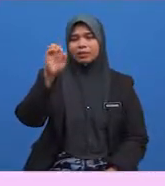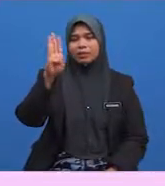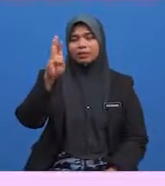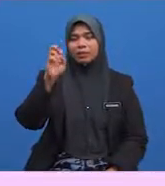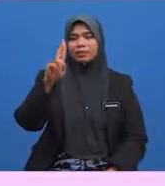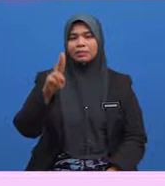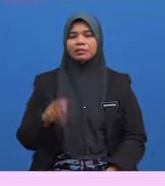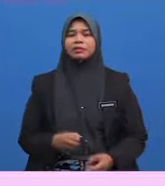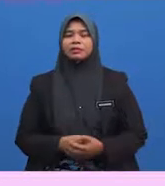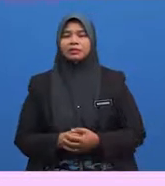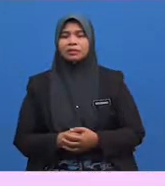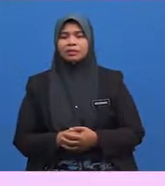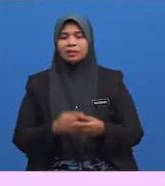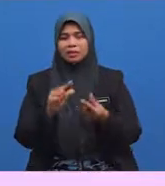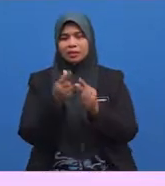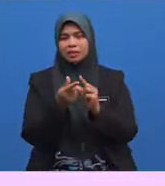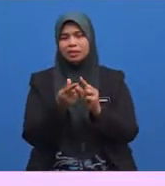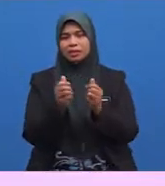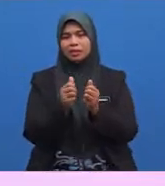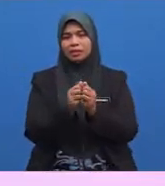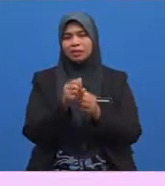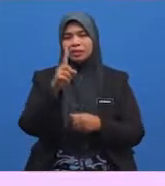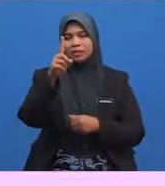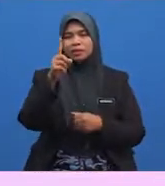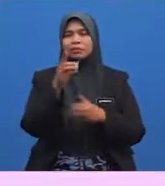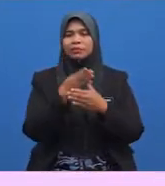dengan 1/2 darab